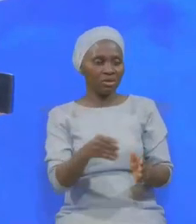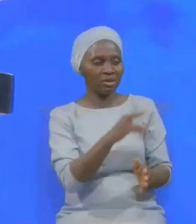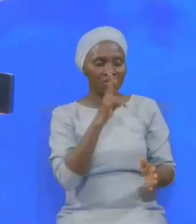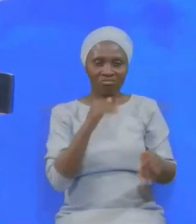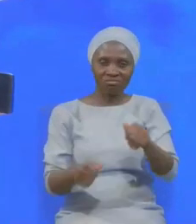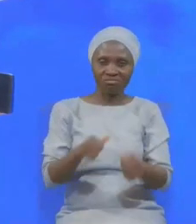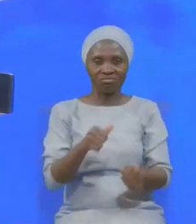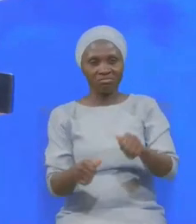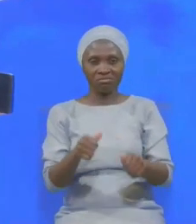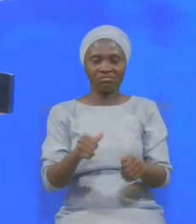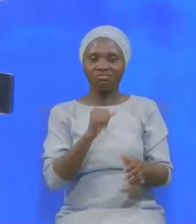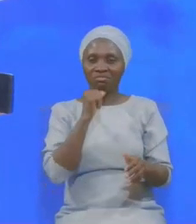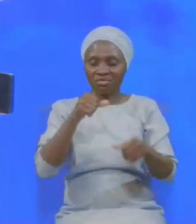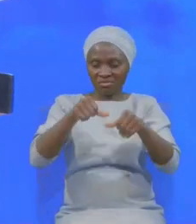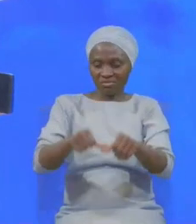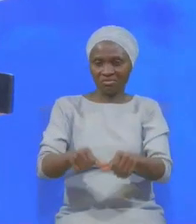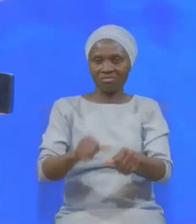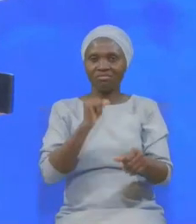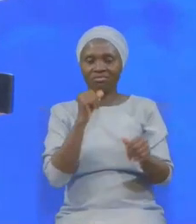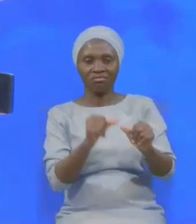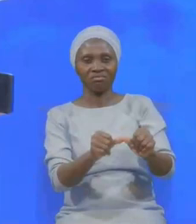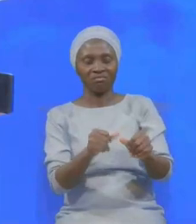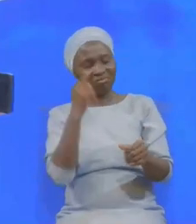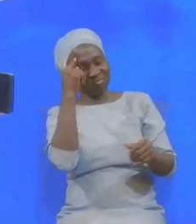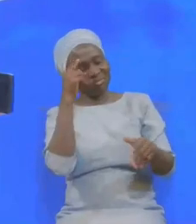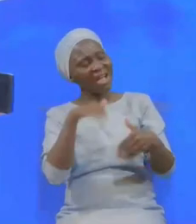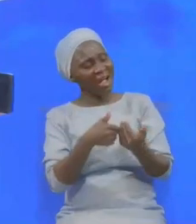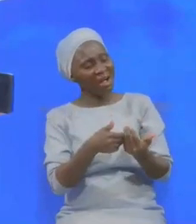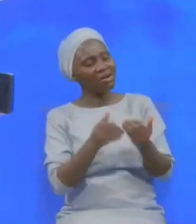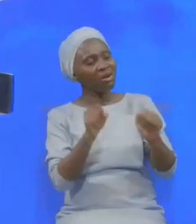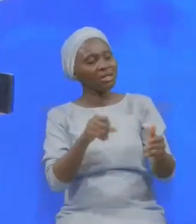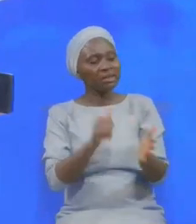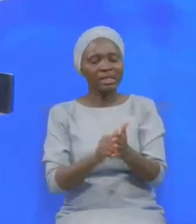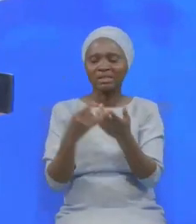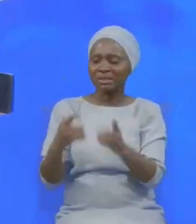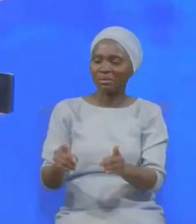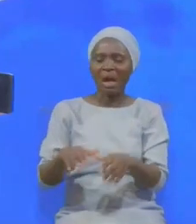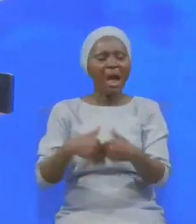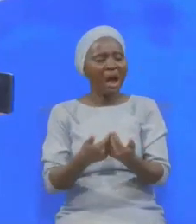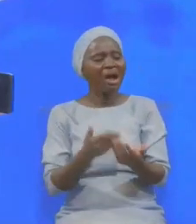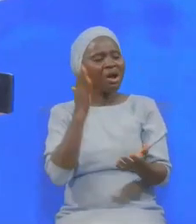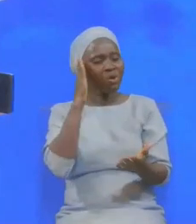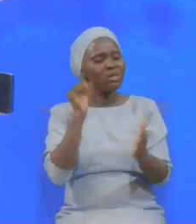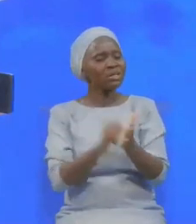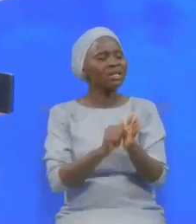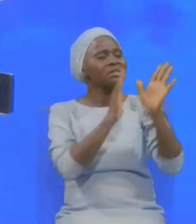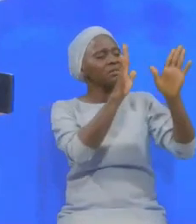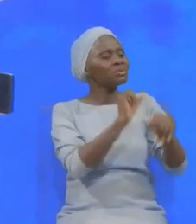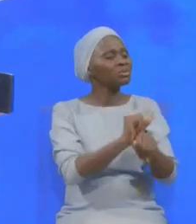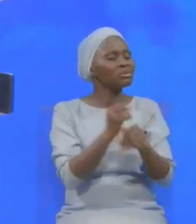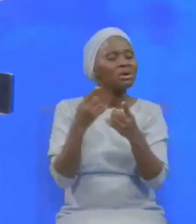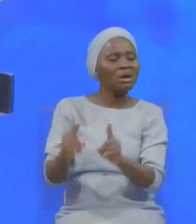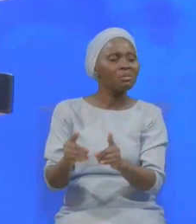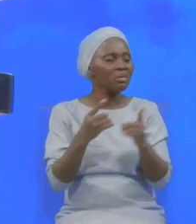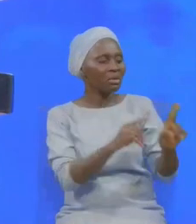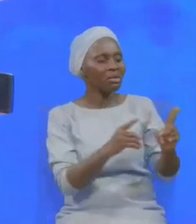gens qui doutent sont des gens qui titubent comme des dômes, comme des buveurs. Il dit, mais comment le miracle a pu avoir